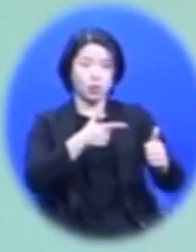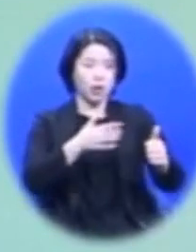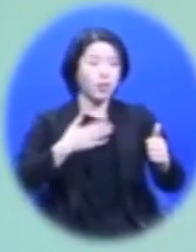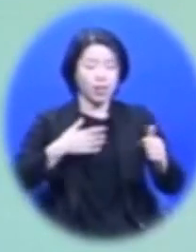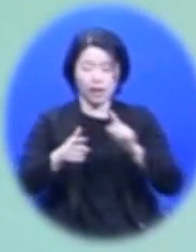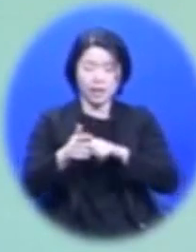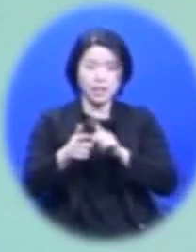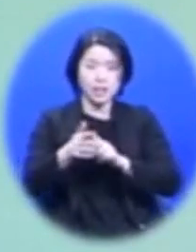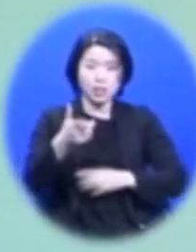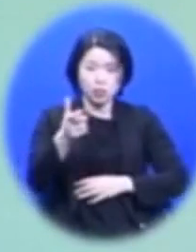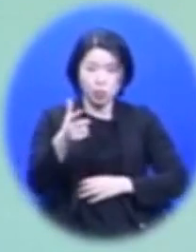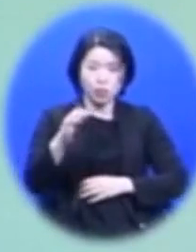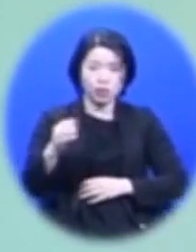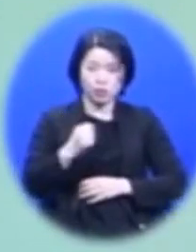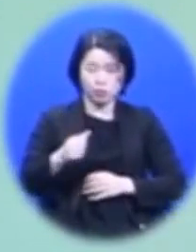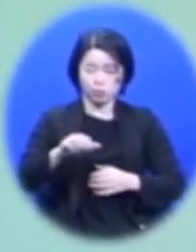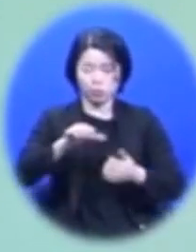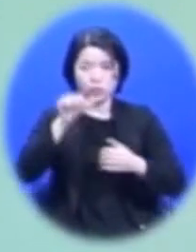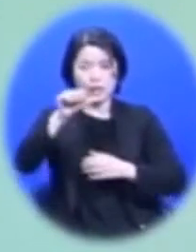명이나